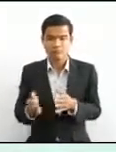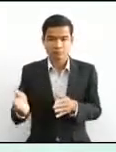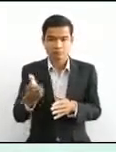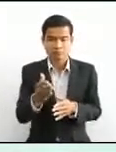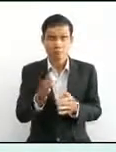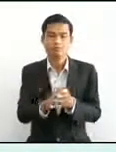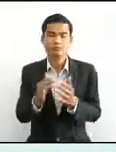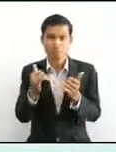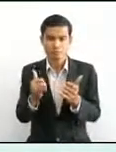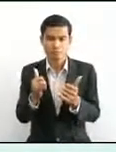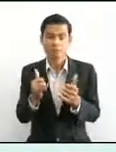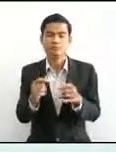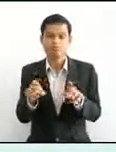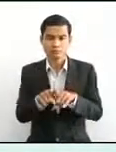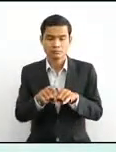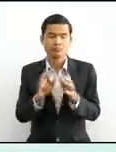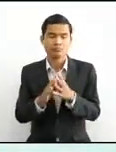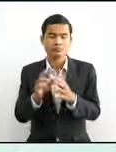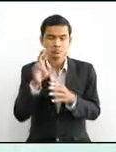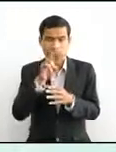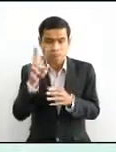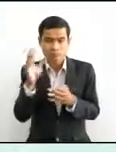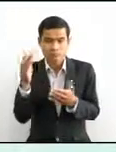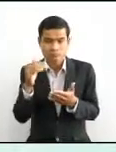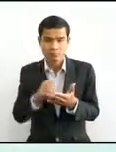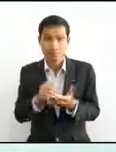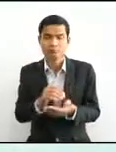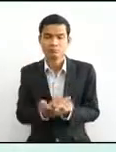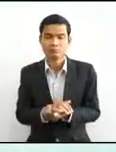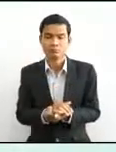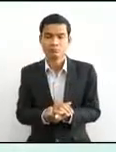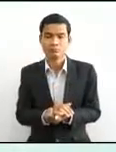khné con ăn bịa bắt đầu tiết ta tiêm khốn